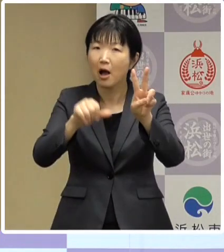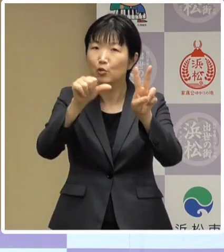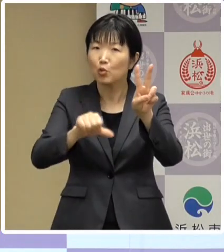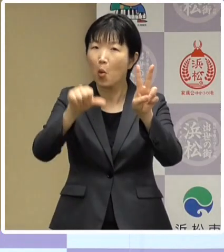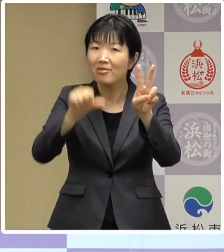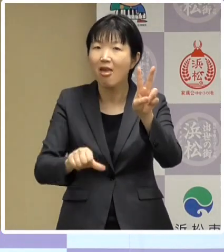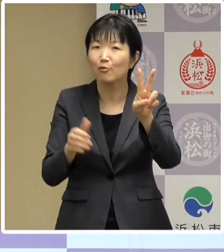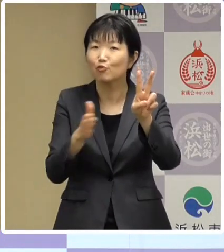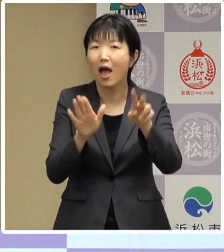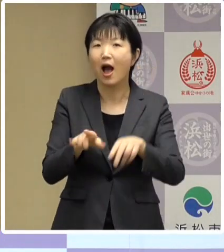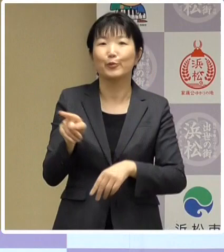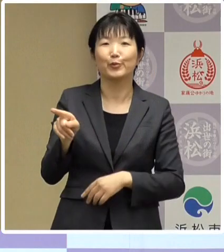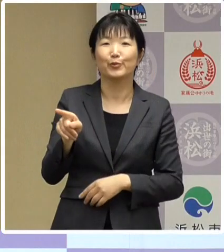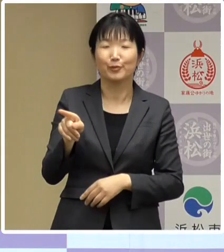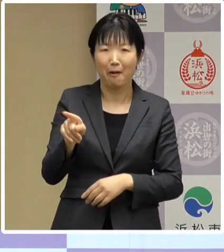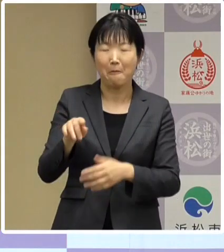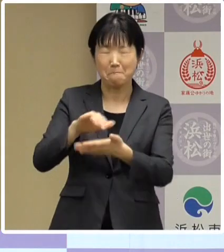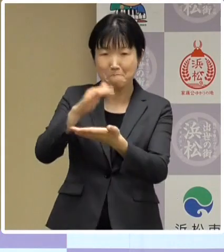っておりますので、